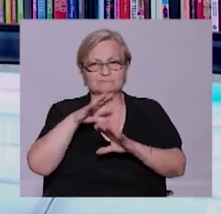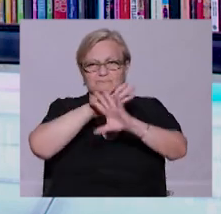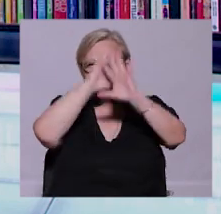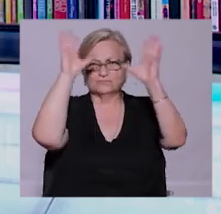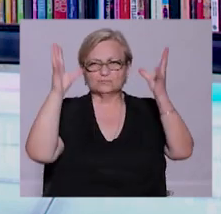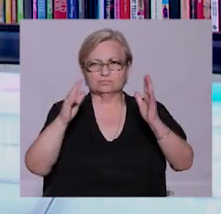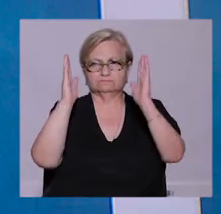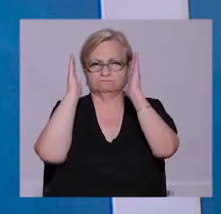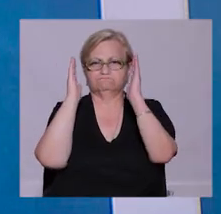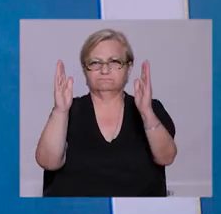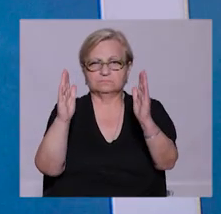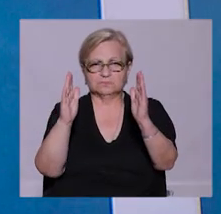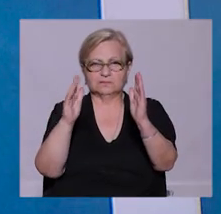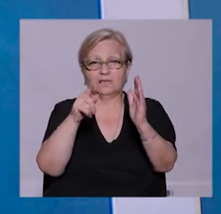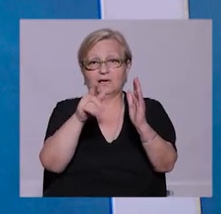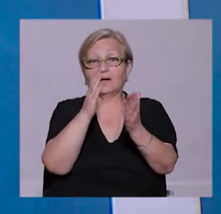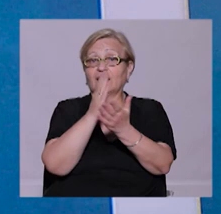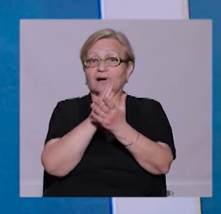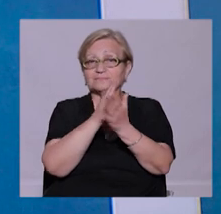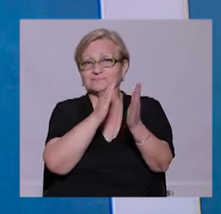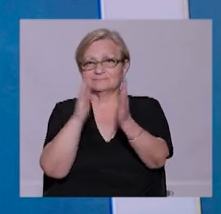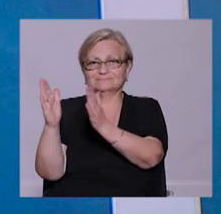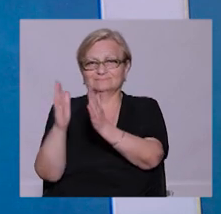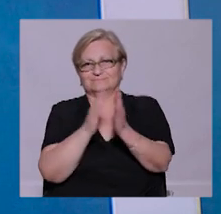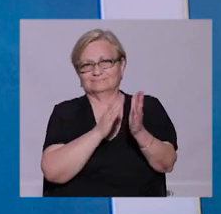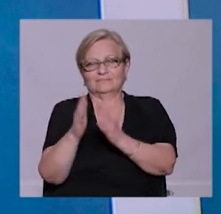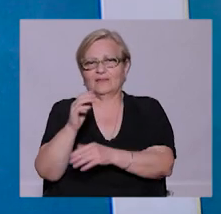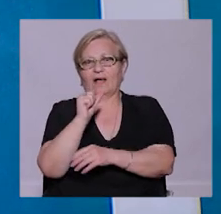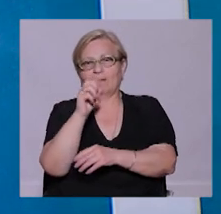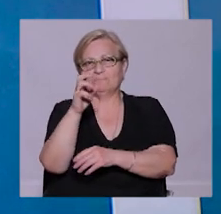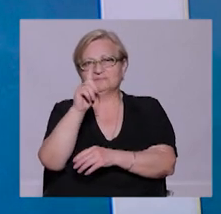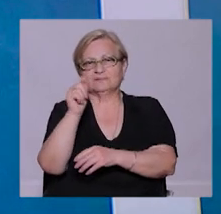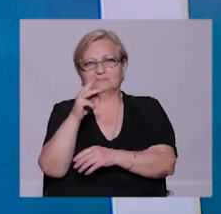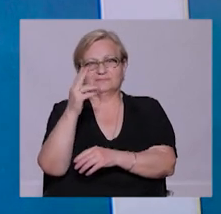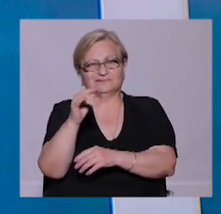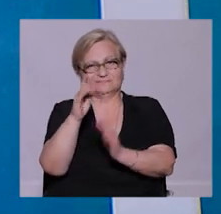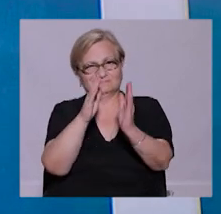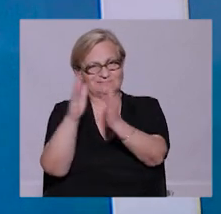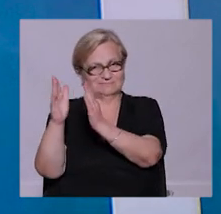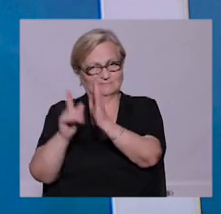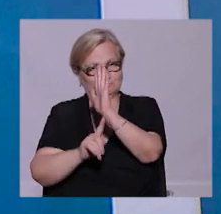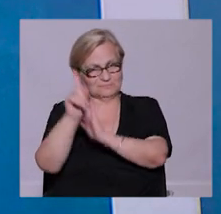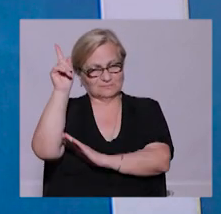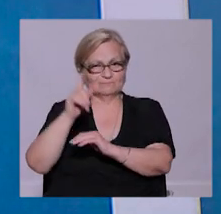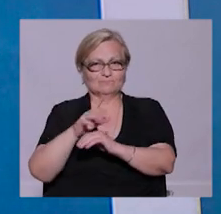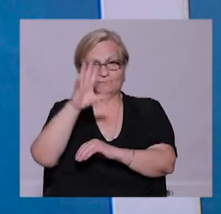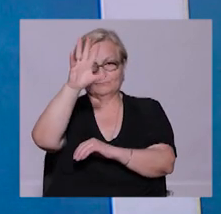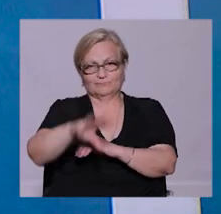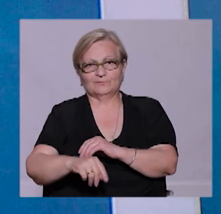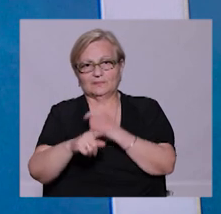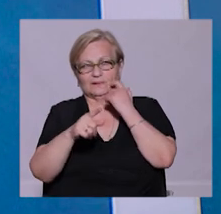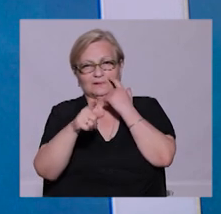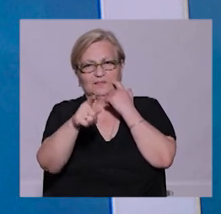ერთიანად იყო მოცემული, ამ სლაიდზე კი ტექსტი აბზაცებად არის გამოყოფილი. გამეთანხმებით ალბათ, რომ ამ შემთხვევაში